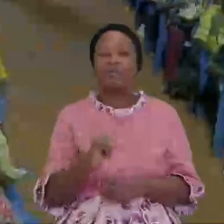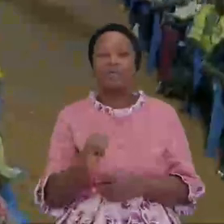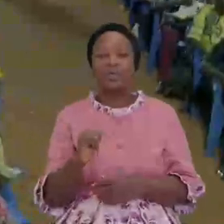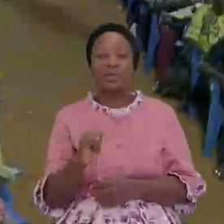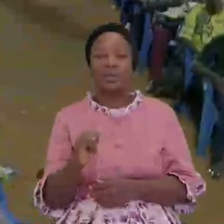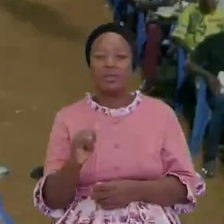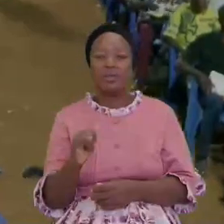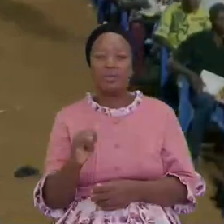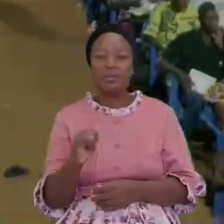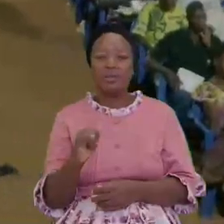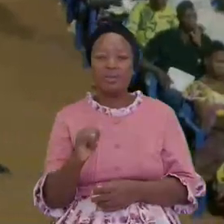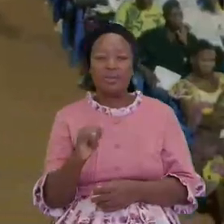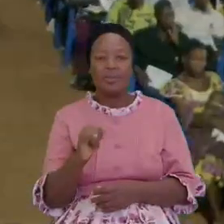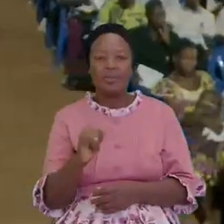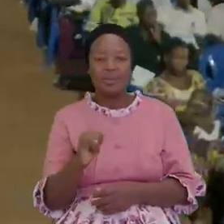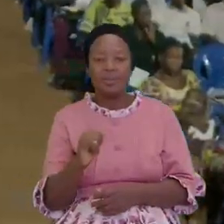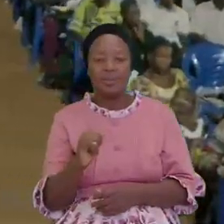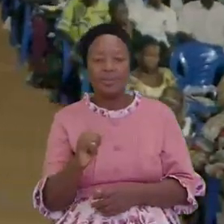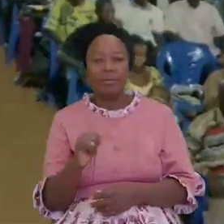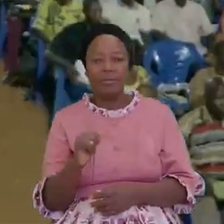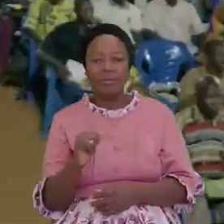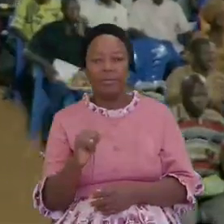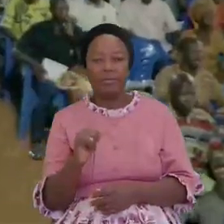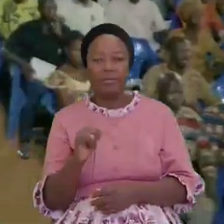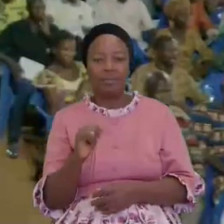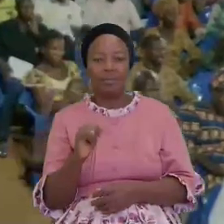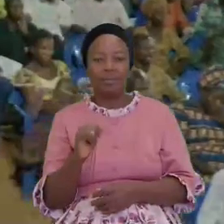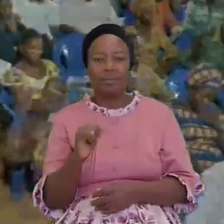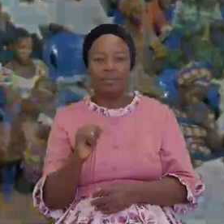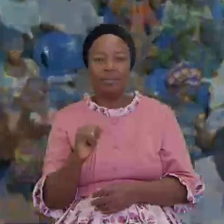tu seras perdu pour l'éternité.